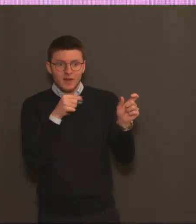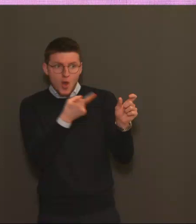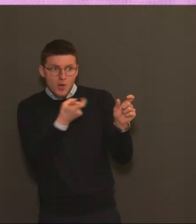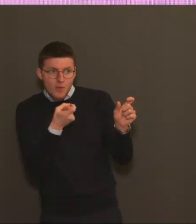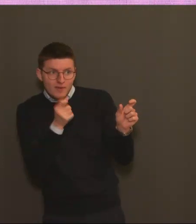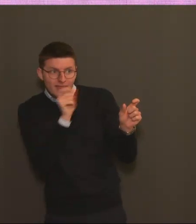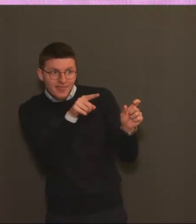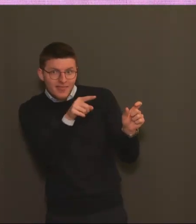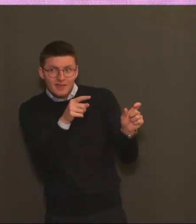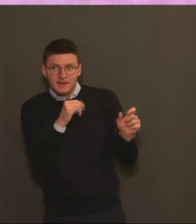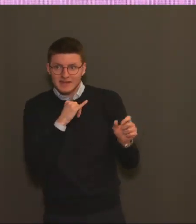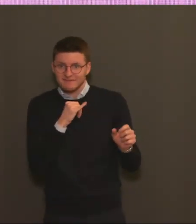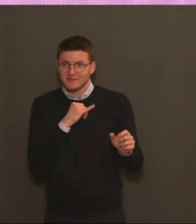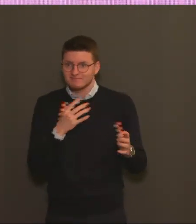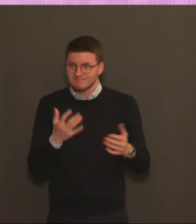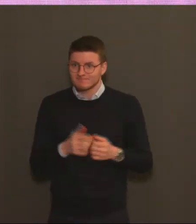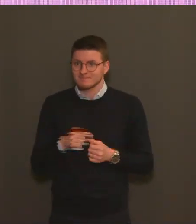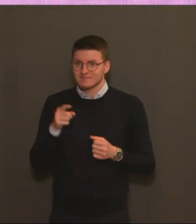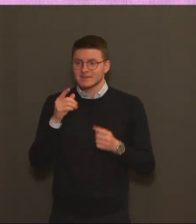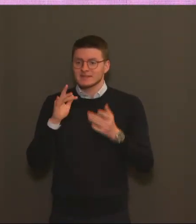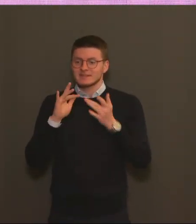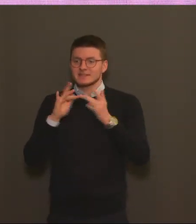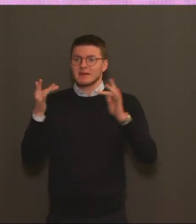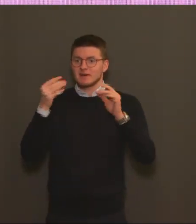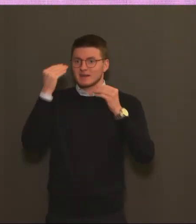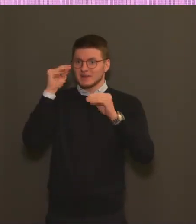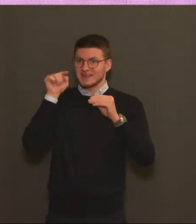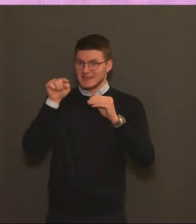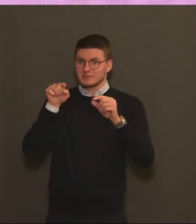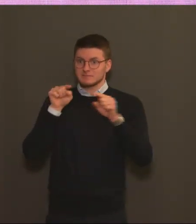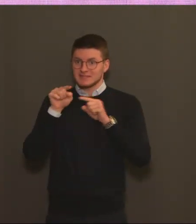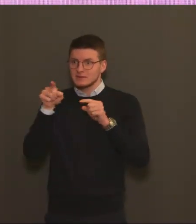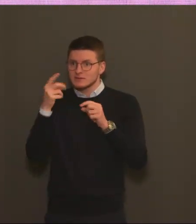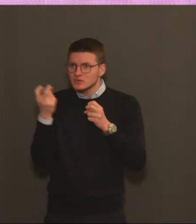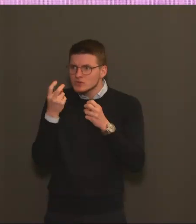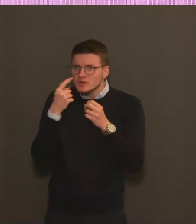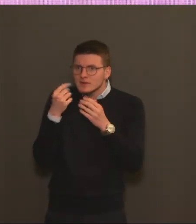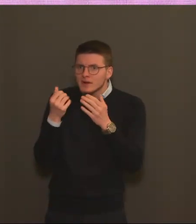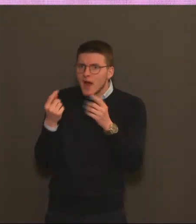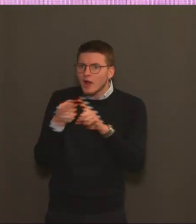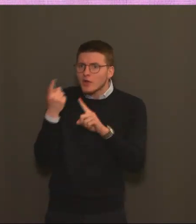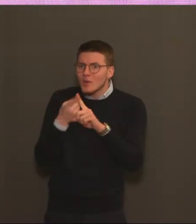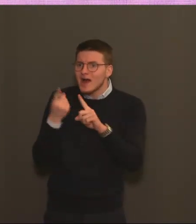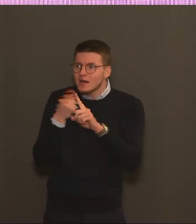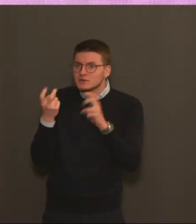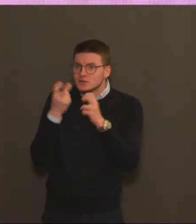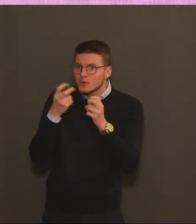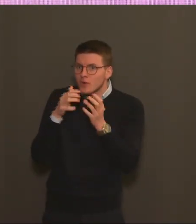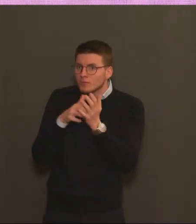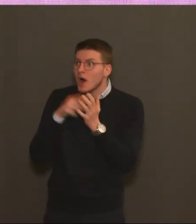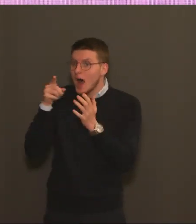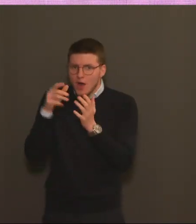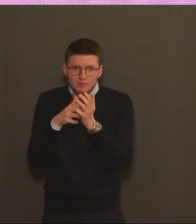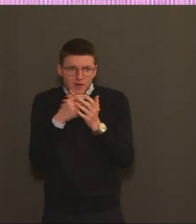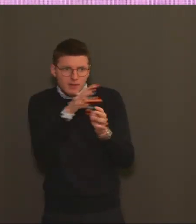Cybercriminelen grijpen elke actualiteit immers aan om de internetgebruiker proberen in de val te lokken. Er zijn trouwens al een